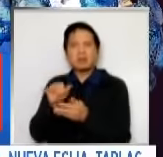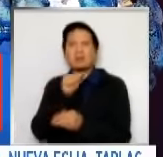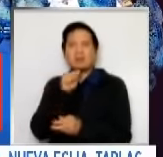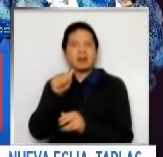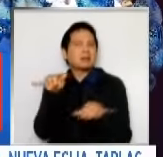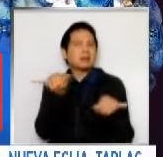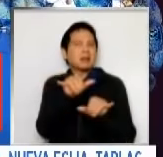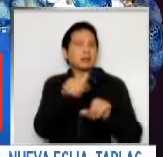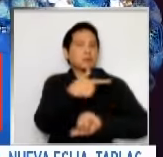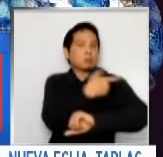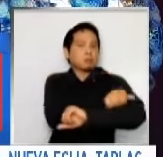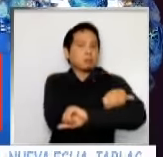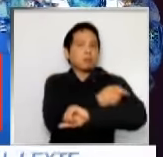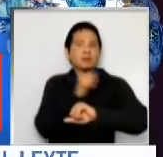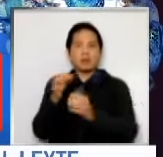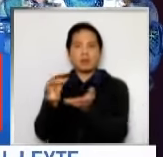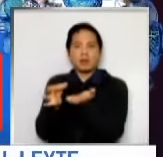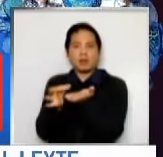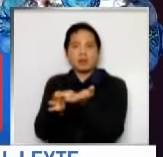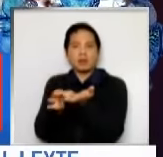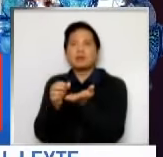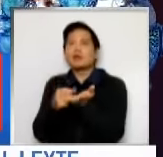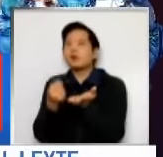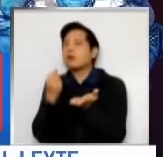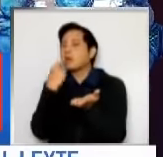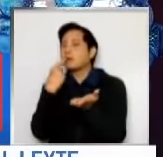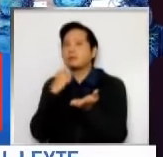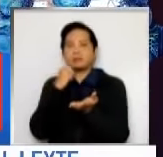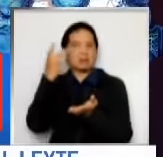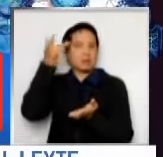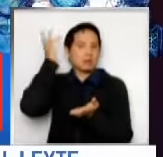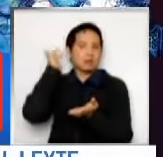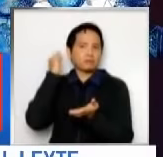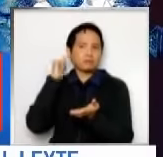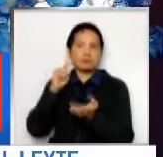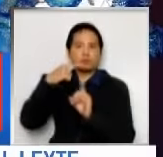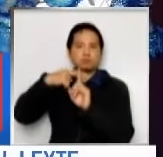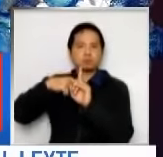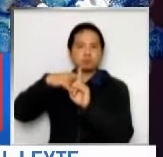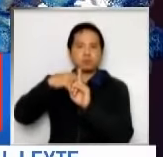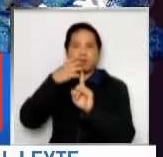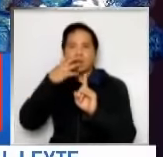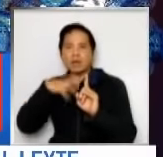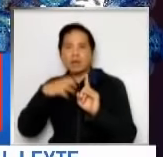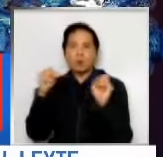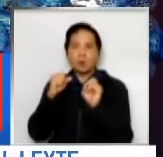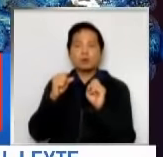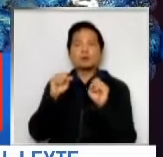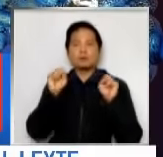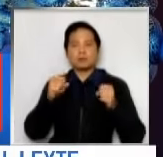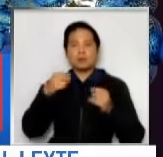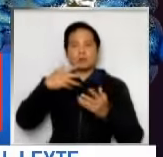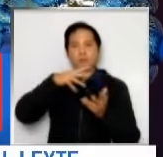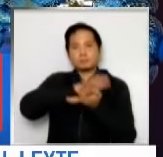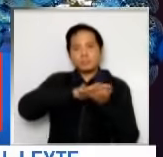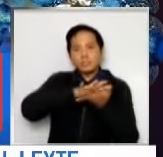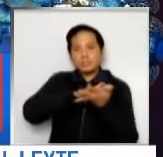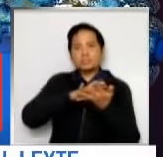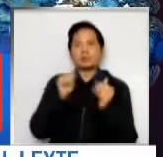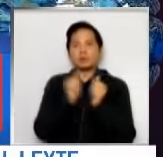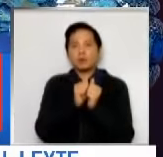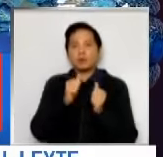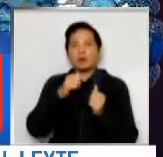tableta ito at hindi sensitibo sa temperatura. Pwede itong ihalo sa tubig, gatas o kahit pa sa alak. Maliban